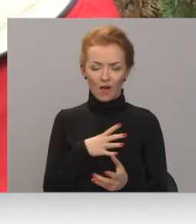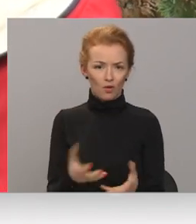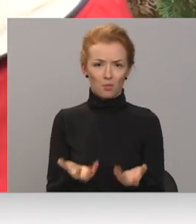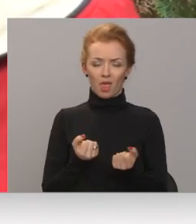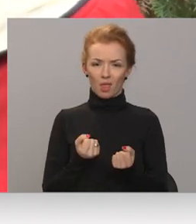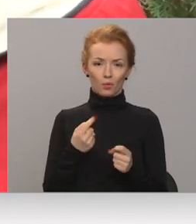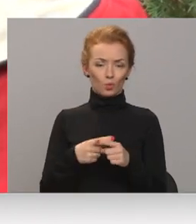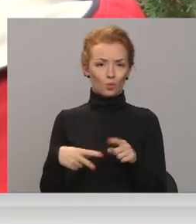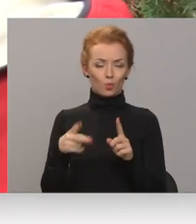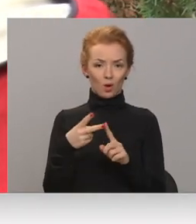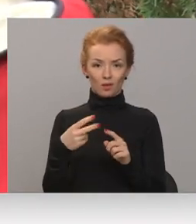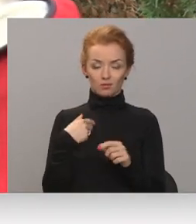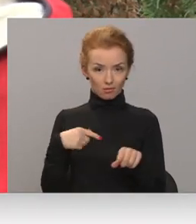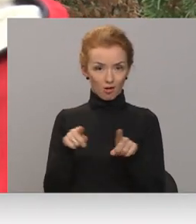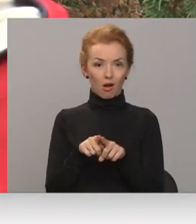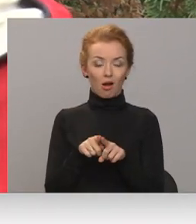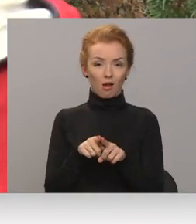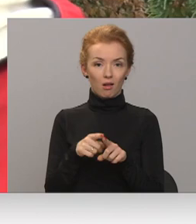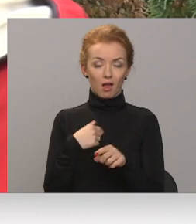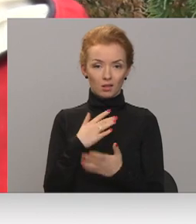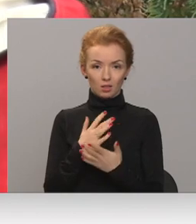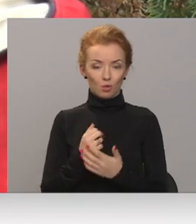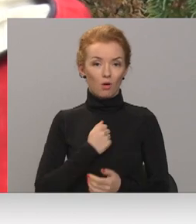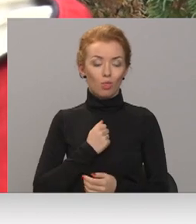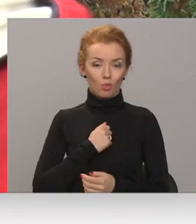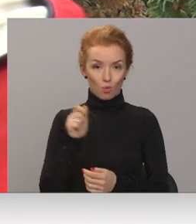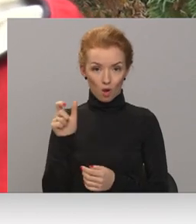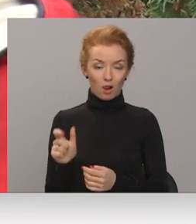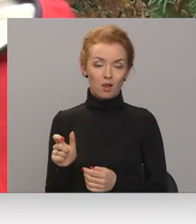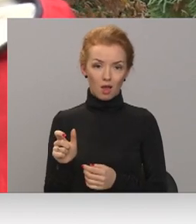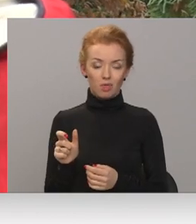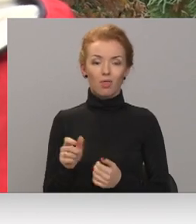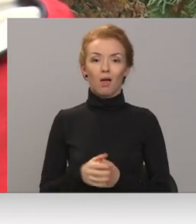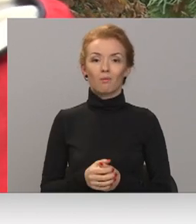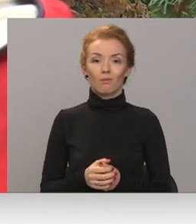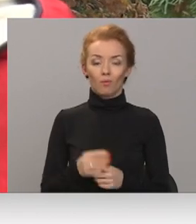Un otrkārt, es esmu katolieta kristīgā, ja?